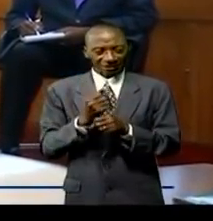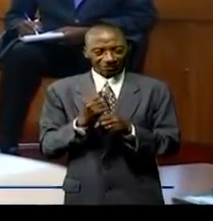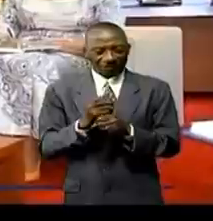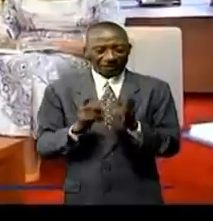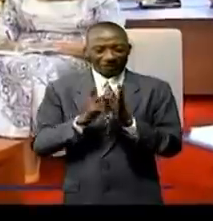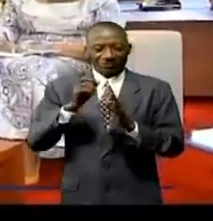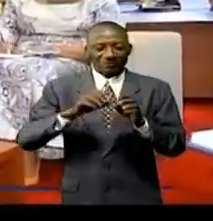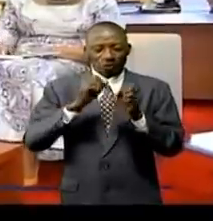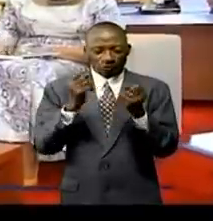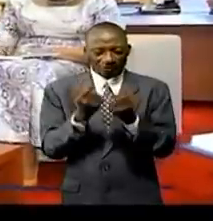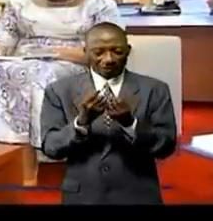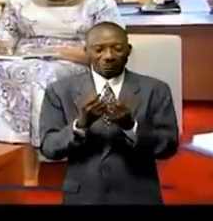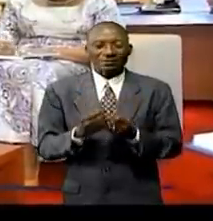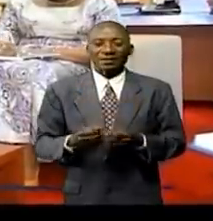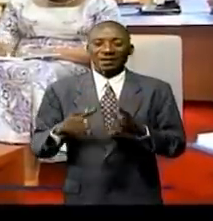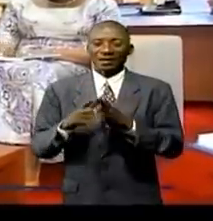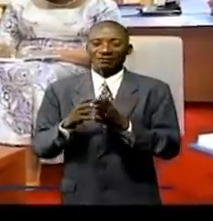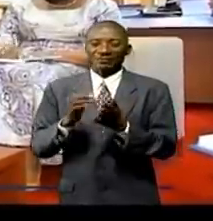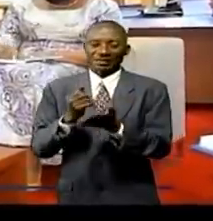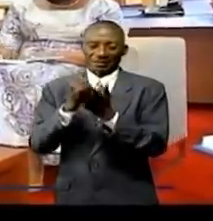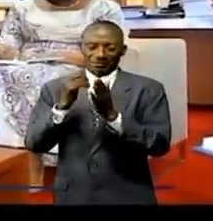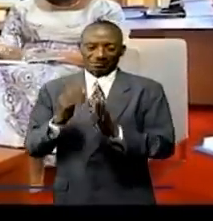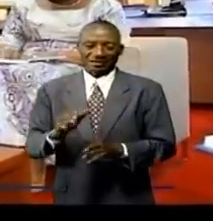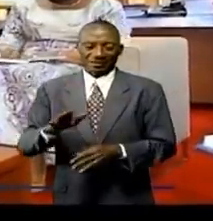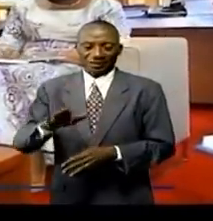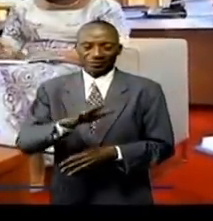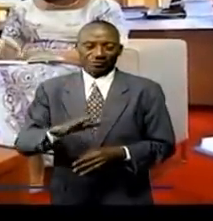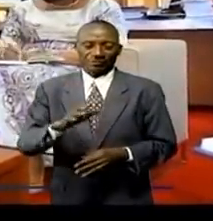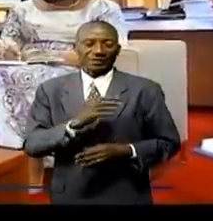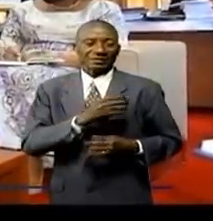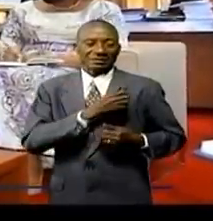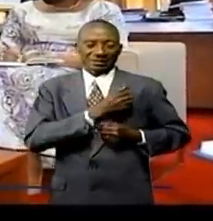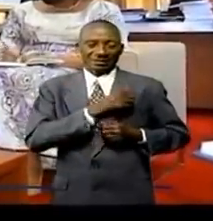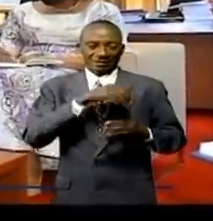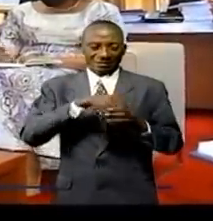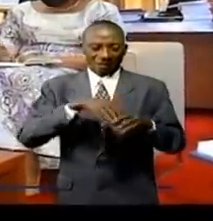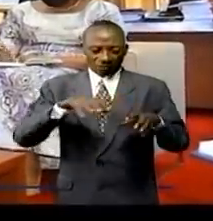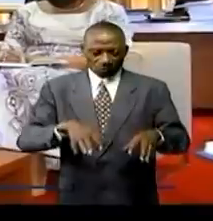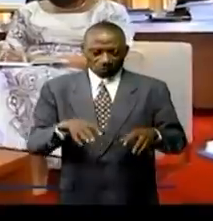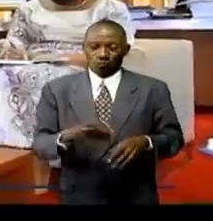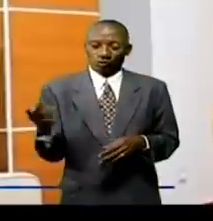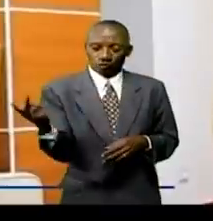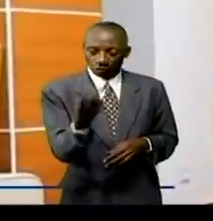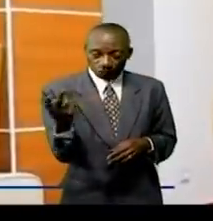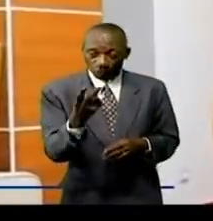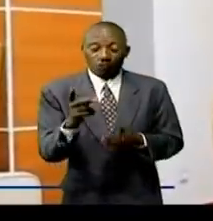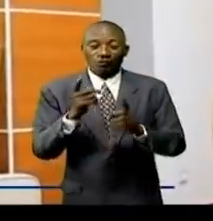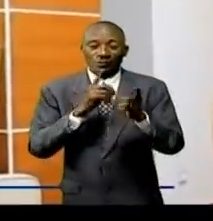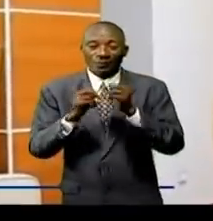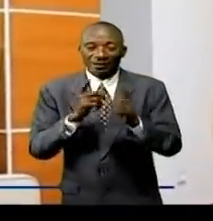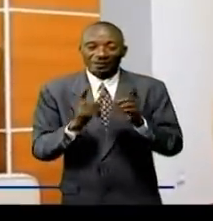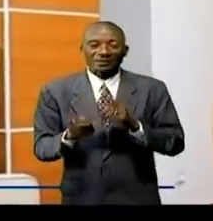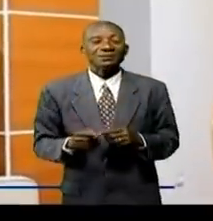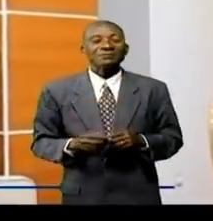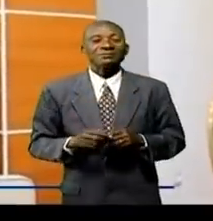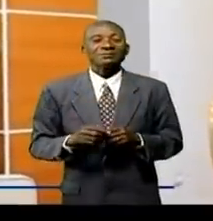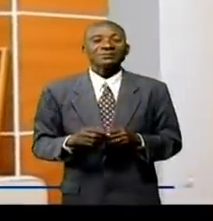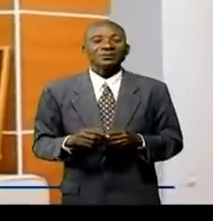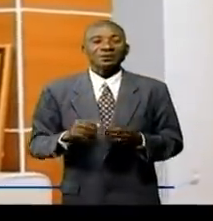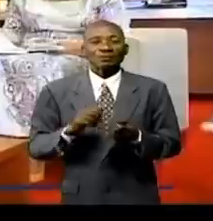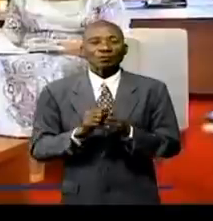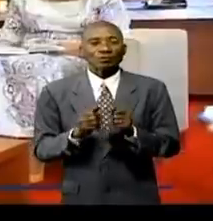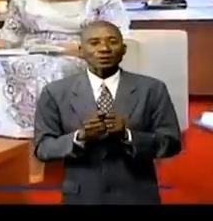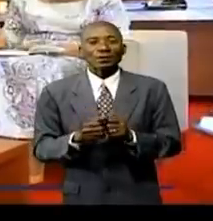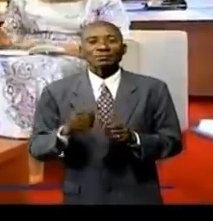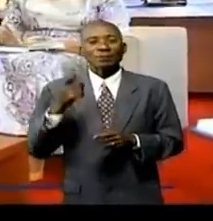Claudine Doussikembe, et l'ambassadeur du Canada en RDC. Des questions notamment liées à la problématique de l'employabilité